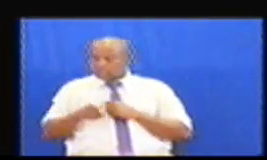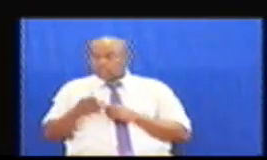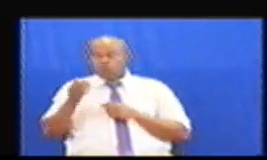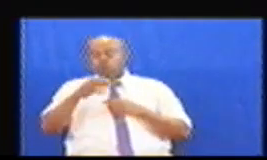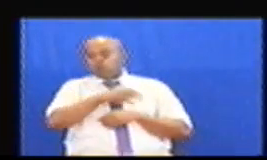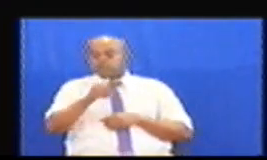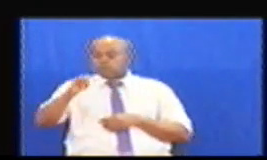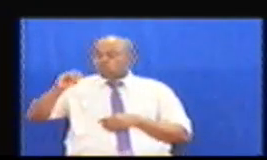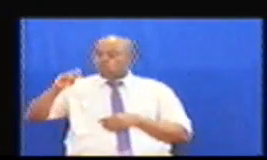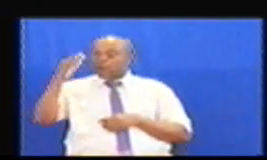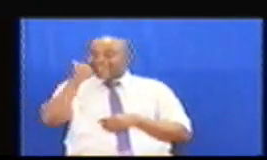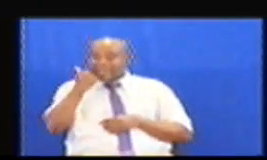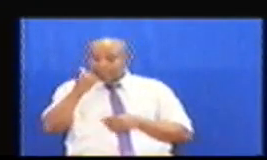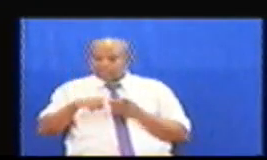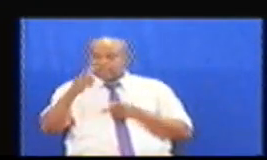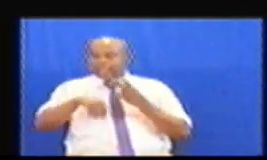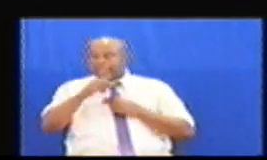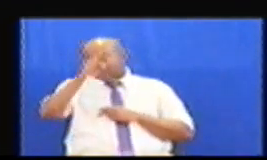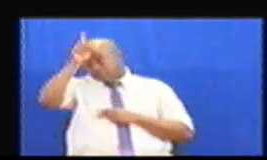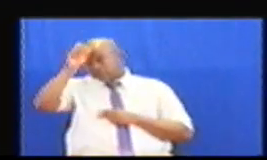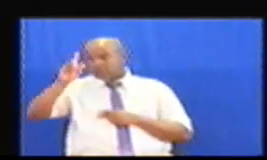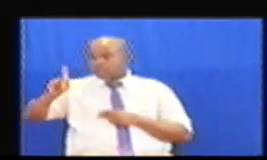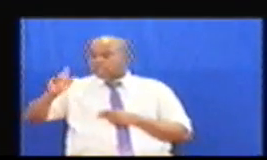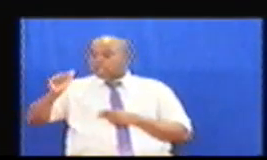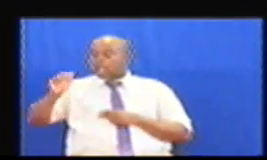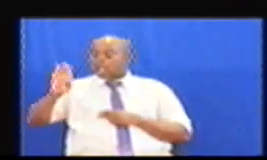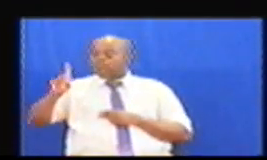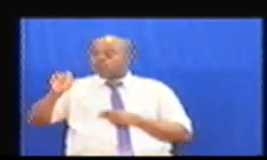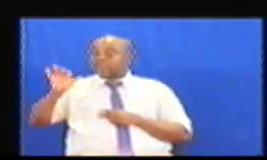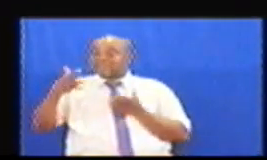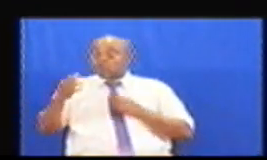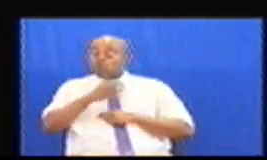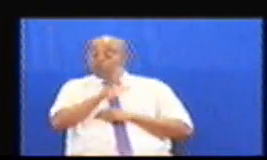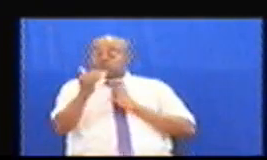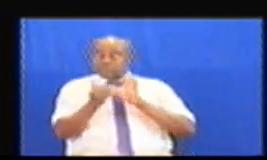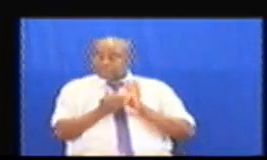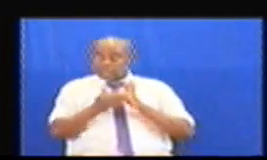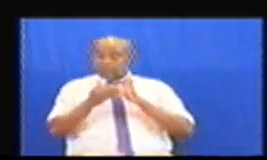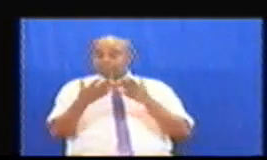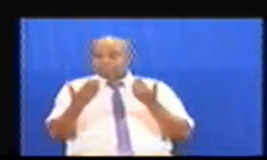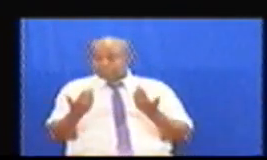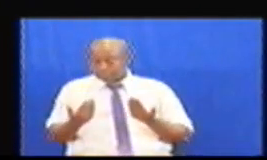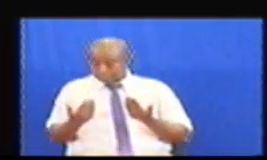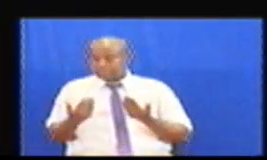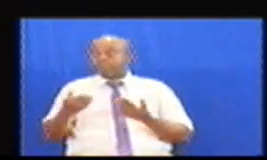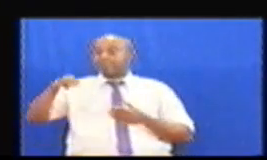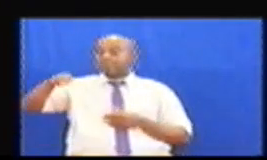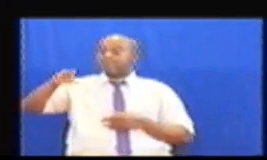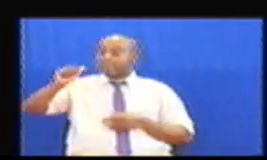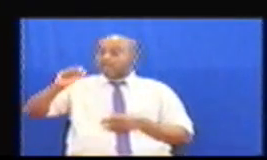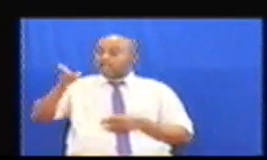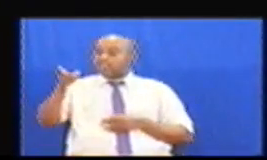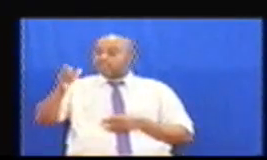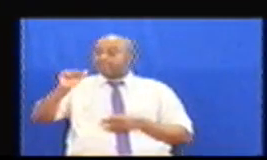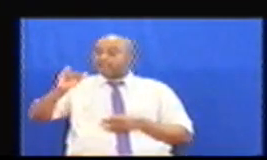akaja Profesa Kabudi na sasa Mahiga. Kama unaona majengo haya ya mahakama,